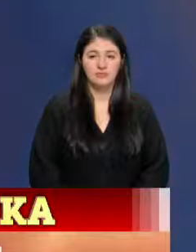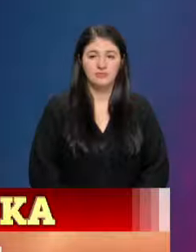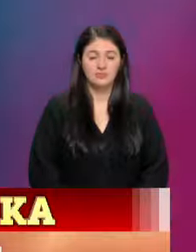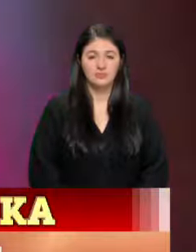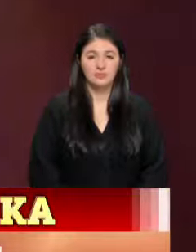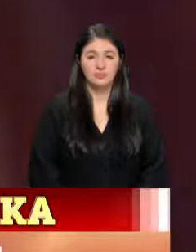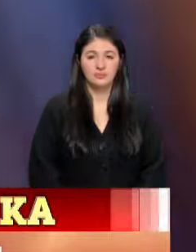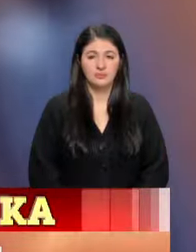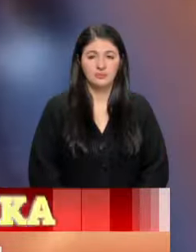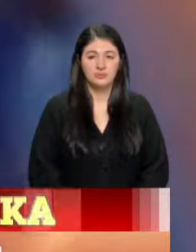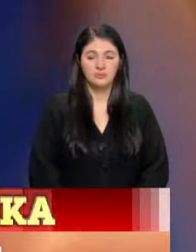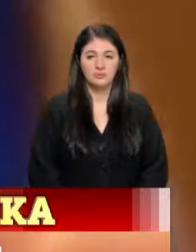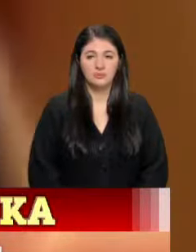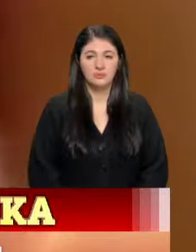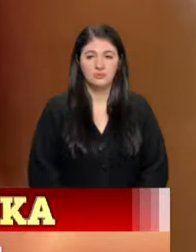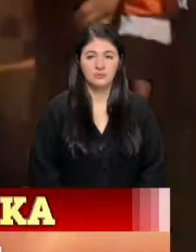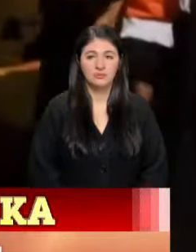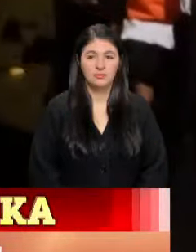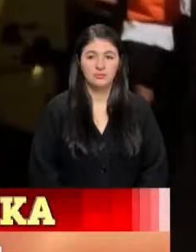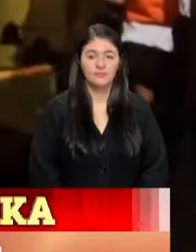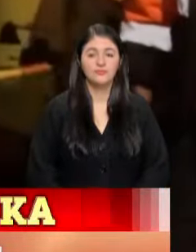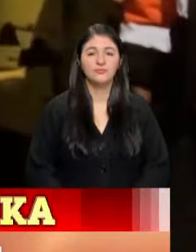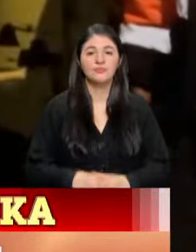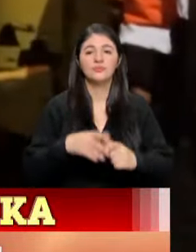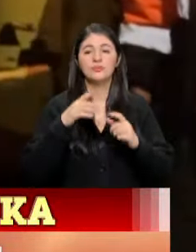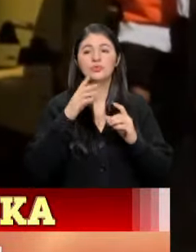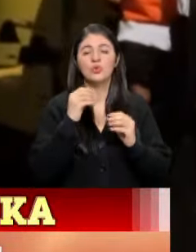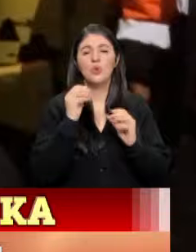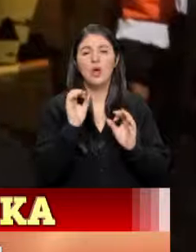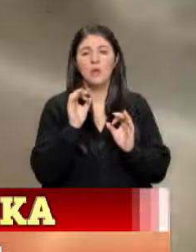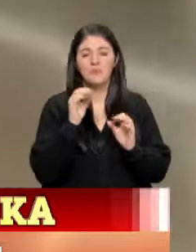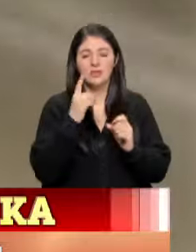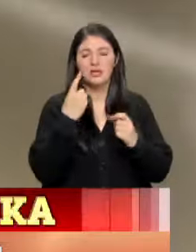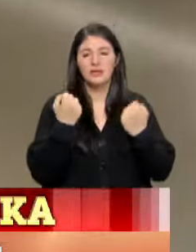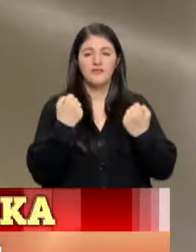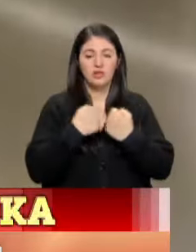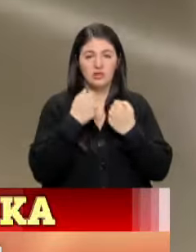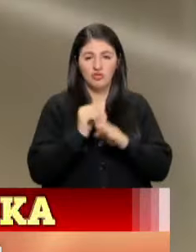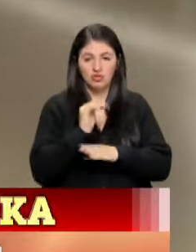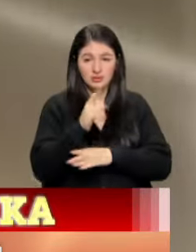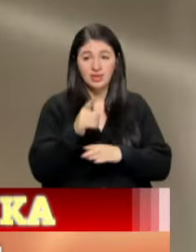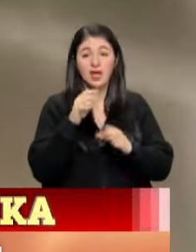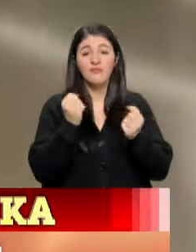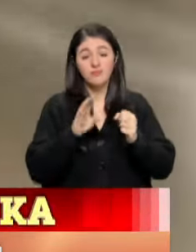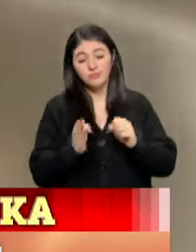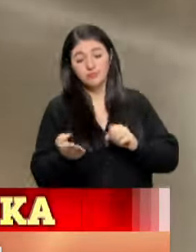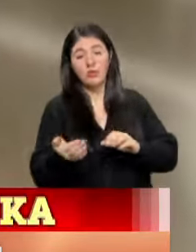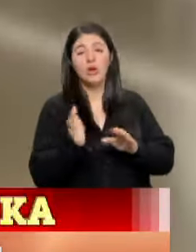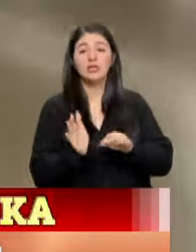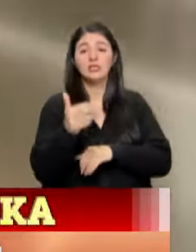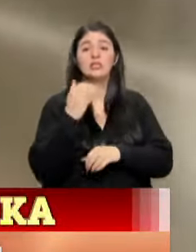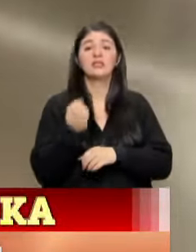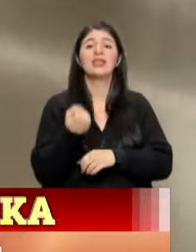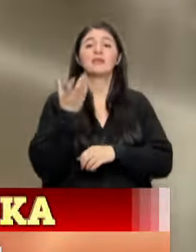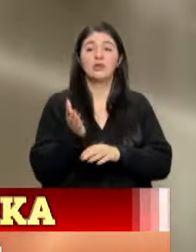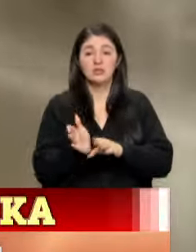Aç kaldırımı abi. Kaldır abi. Tamam. Elin bir trafik kazası yaşadık. Virajı alamadı, yan yattı, sürüklendi. O dehşet